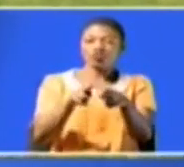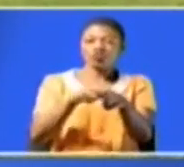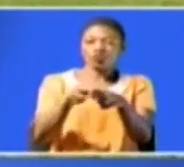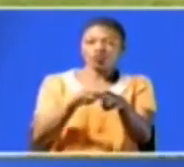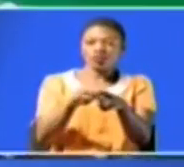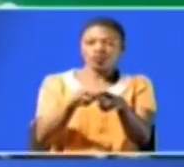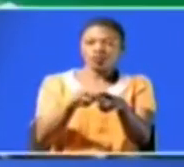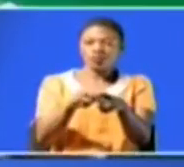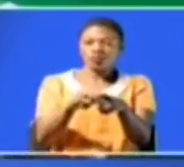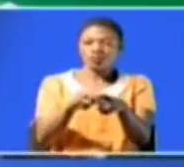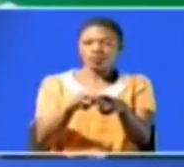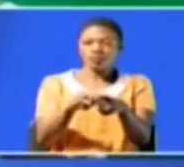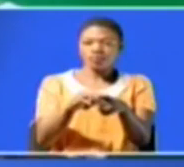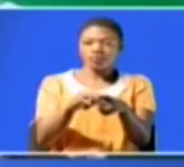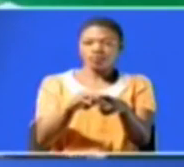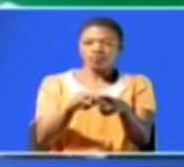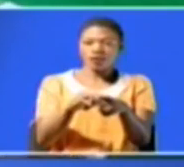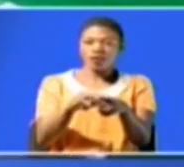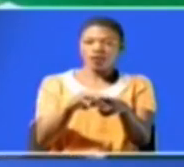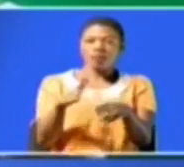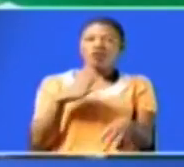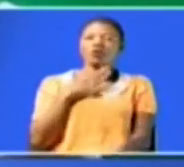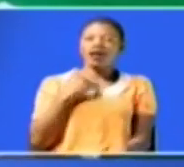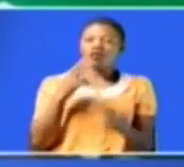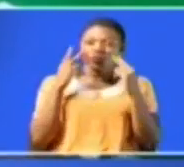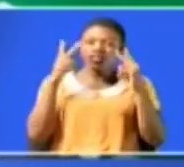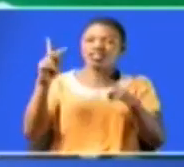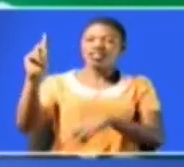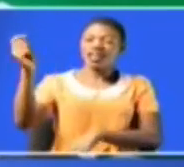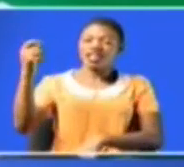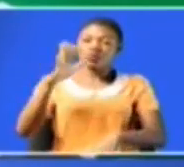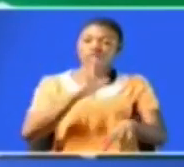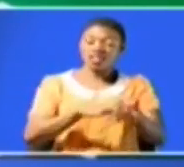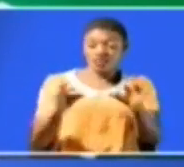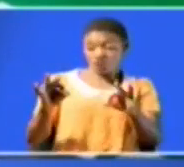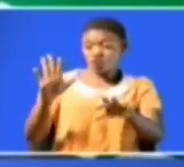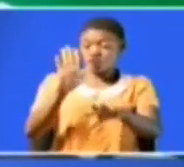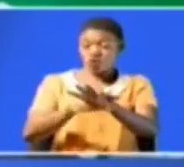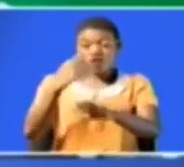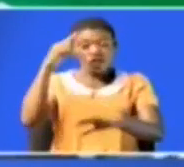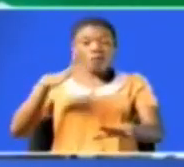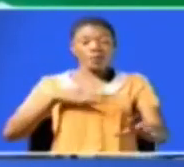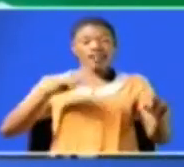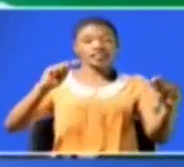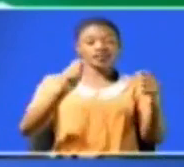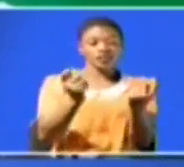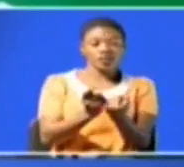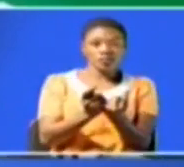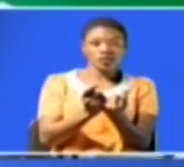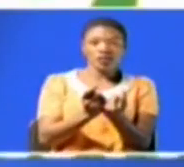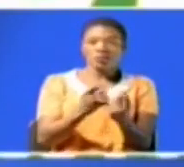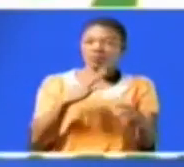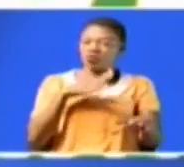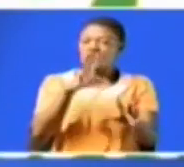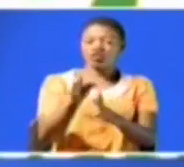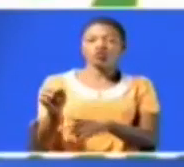look at people's passports and see how old you are. I look to see can you play. If you're good enough for my team to play or this team, then